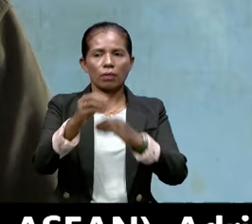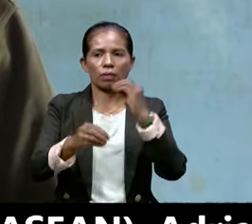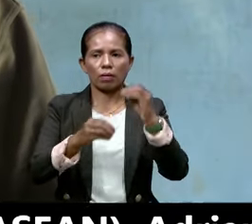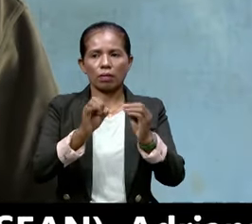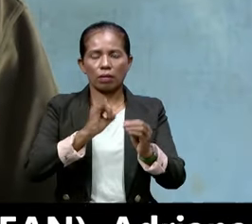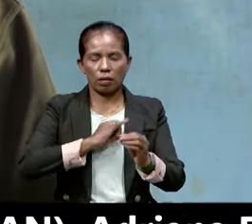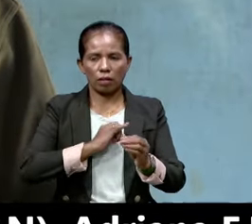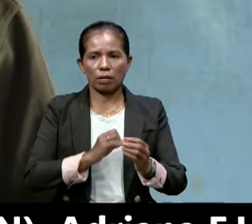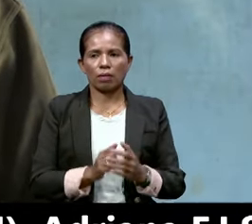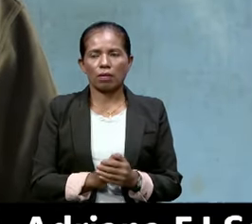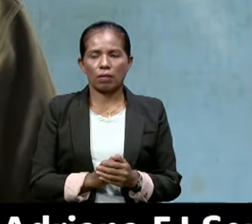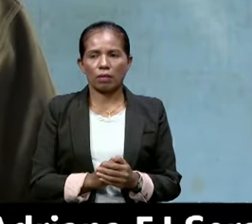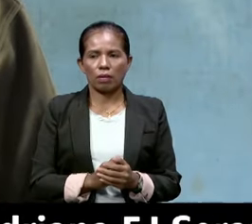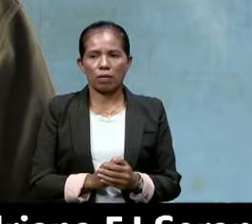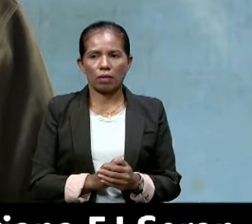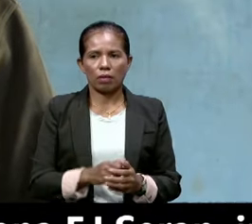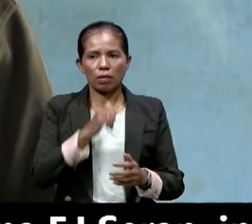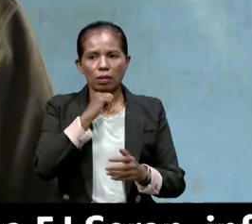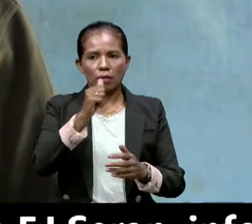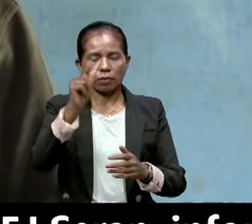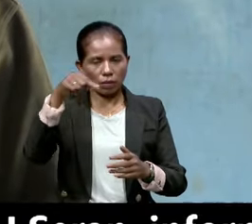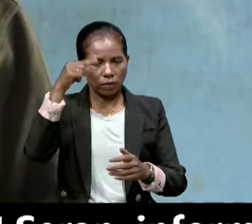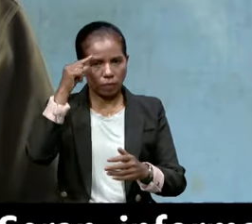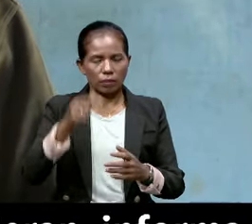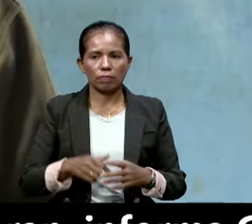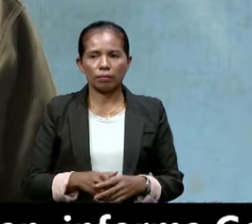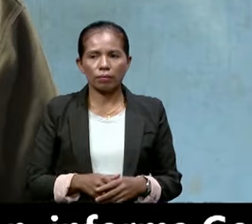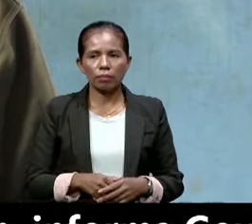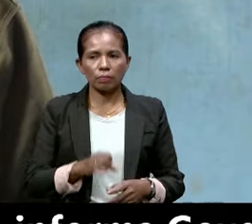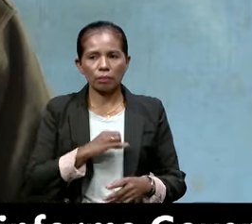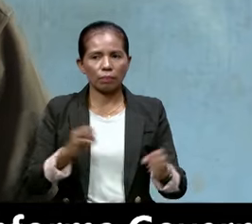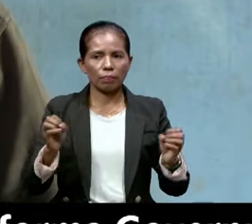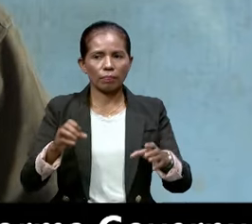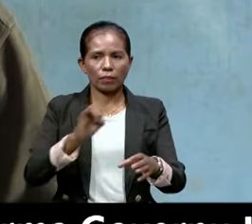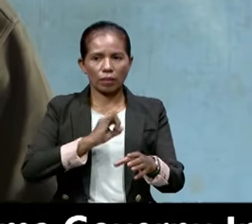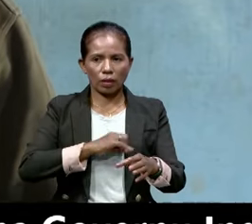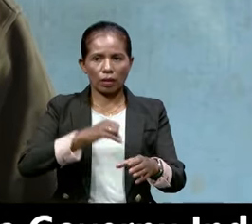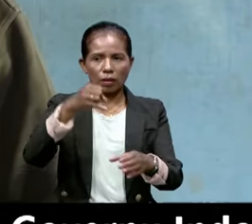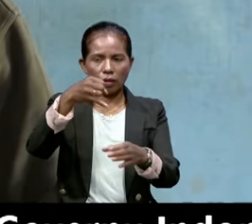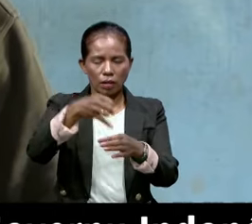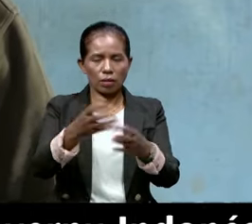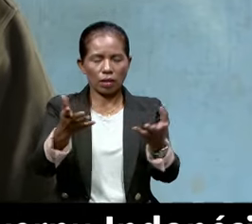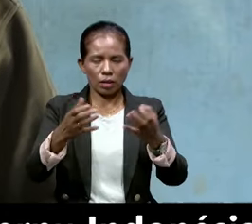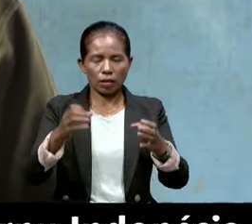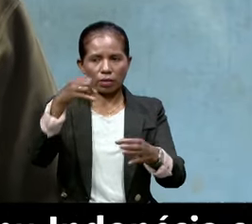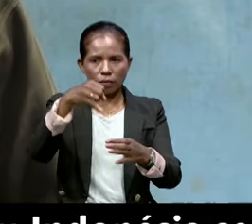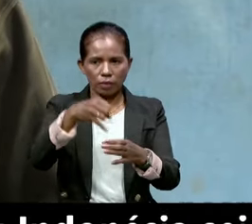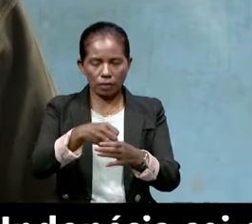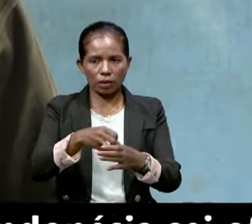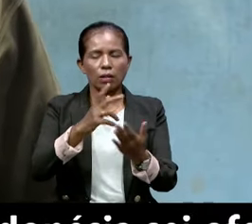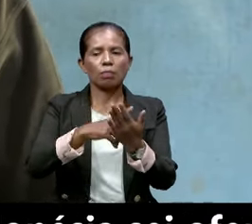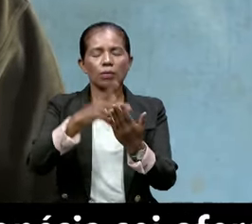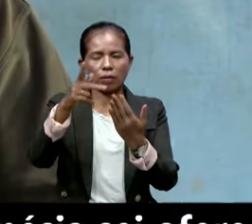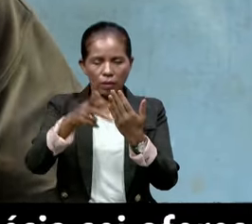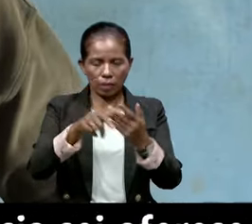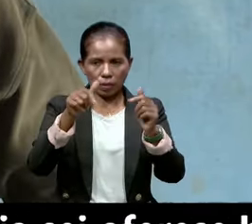how la costa governo ta how la pertence governo maka how akara kala koi involved ya programa ne duni